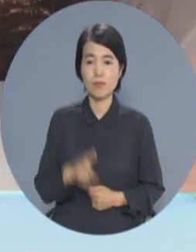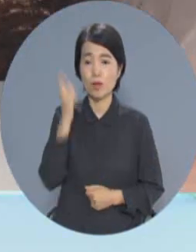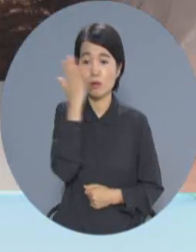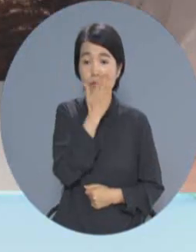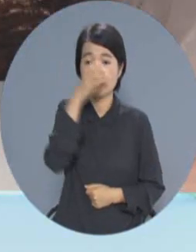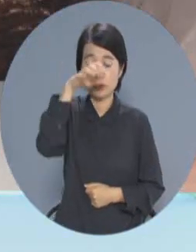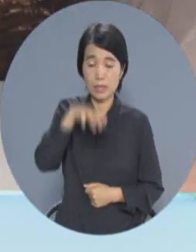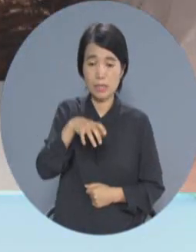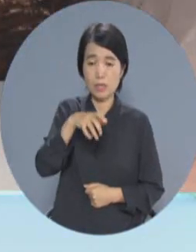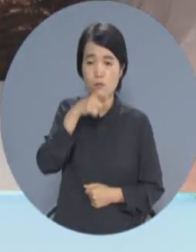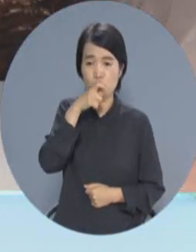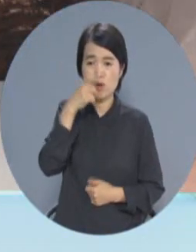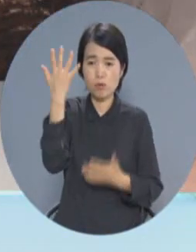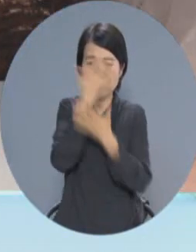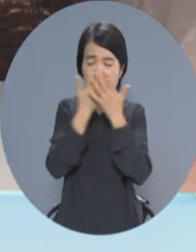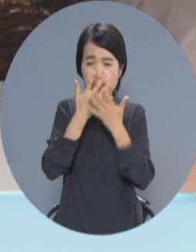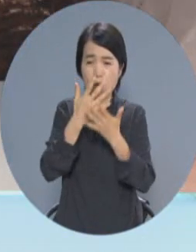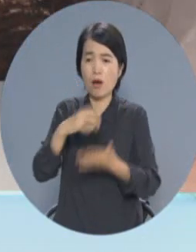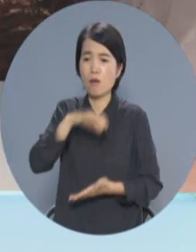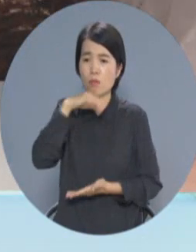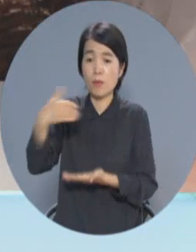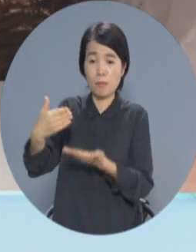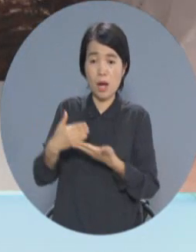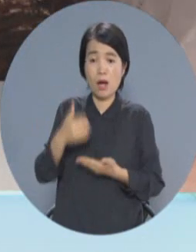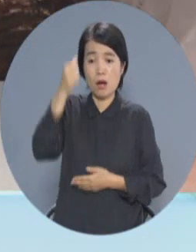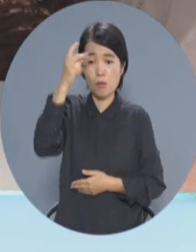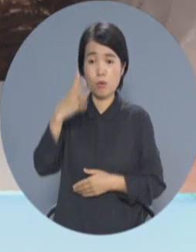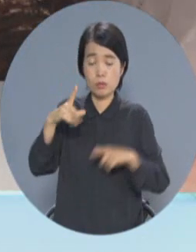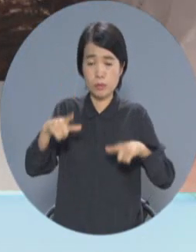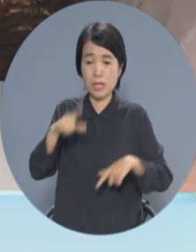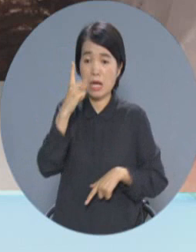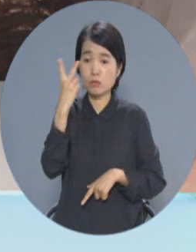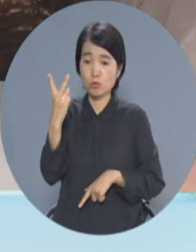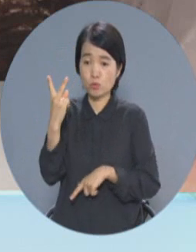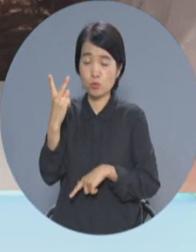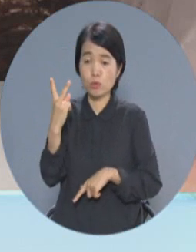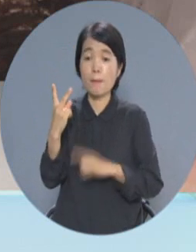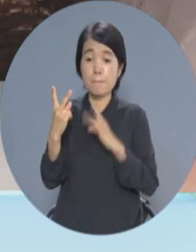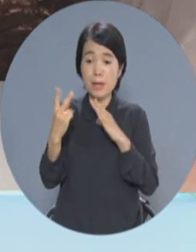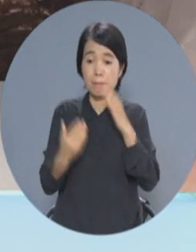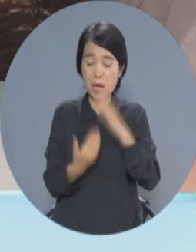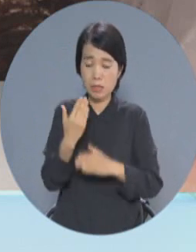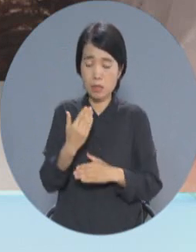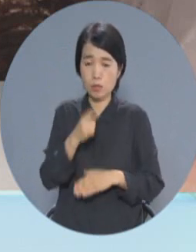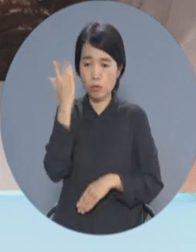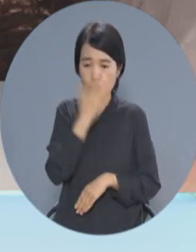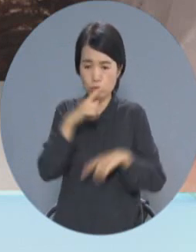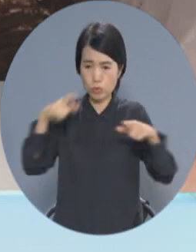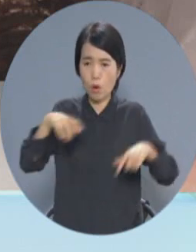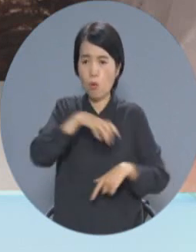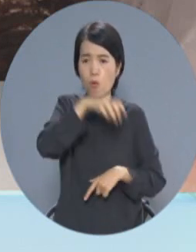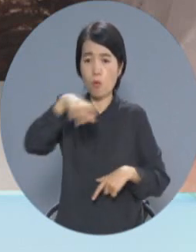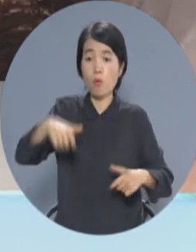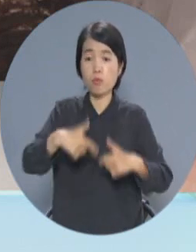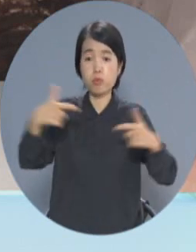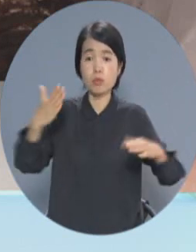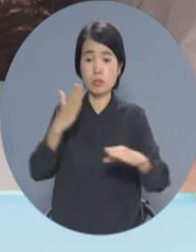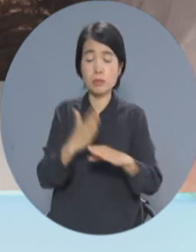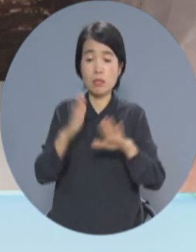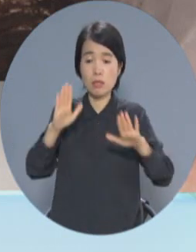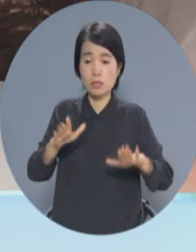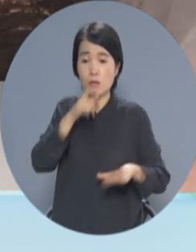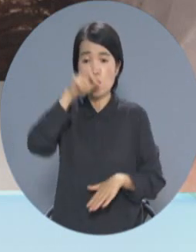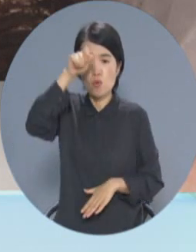여수에서 수돗물 탁수 민원이 이어지고 있습니다. 한두지역에서 발생했던 민원이 여수지역 여러 곳으로 확산되면서 현재